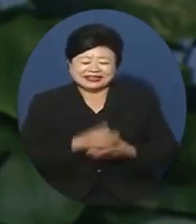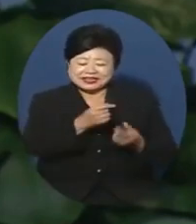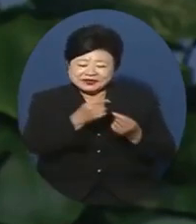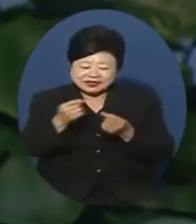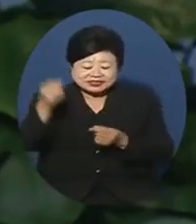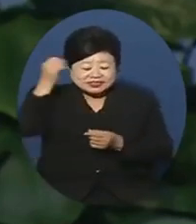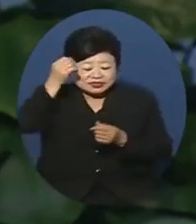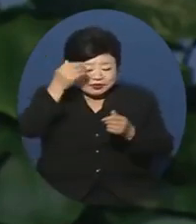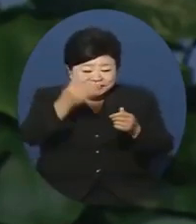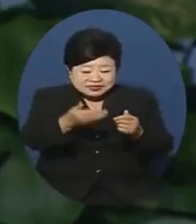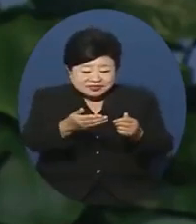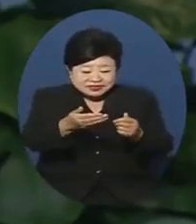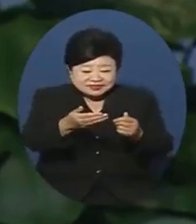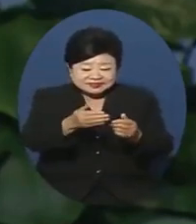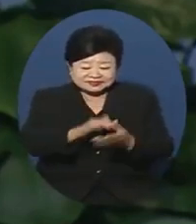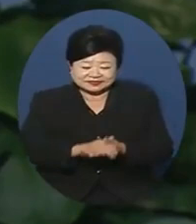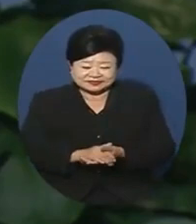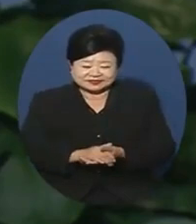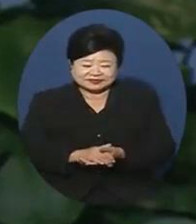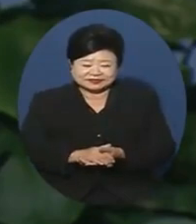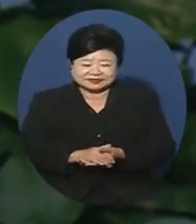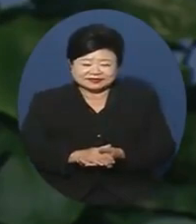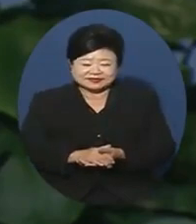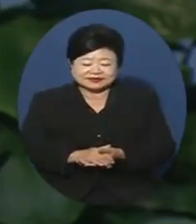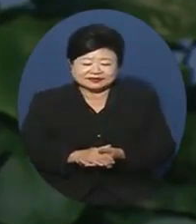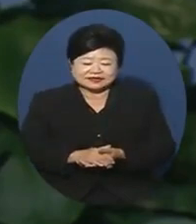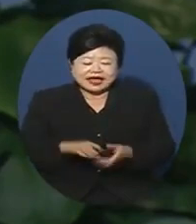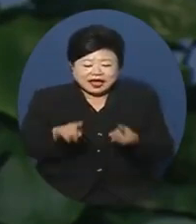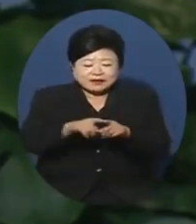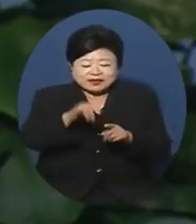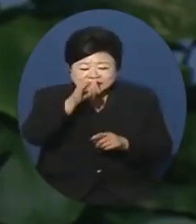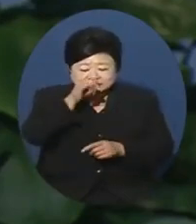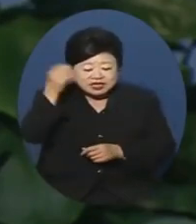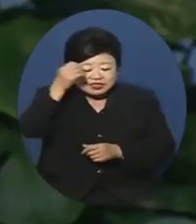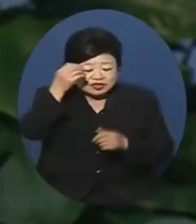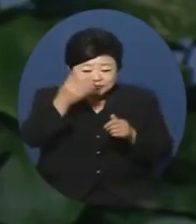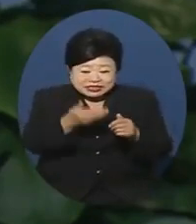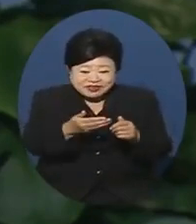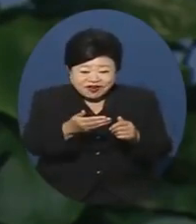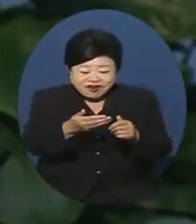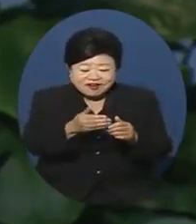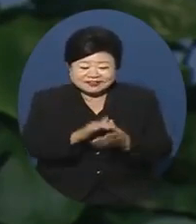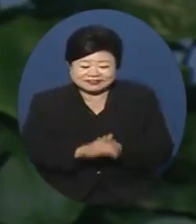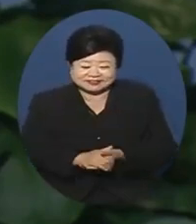이마시 성령을 깊이 갖추시면 성령